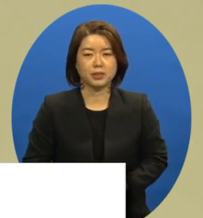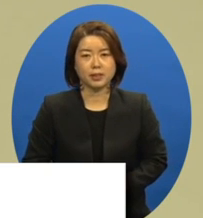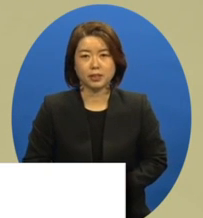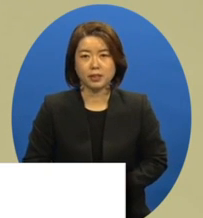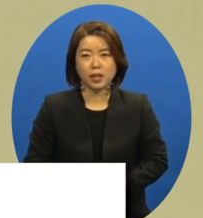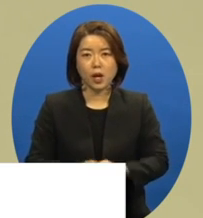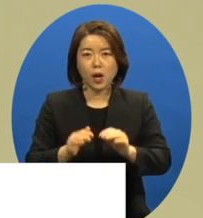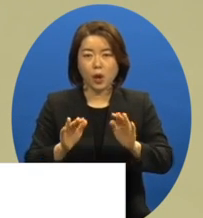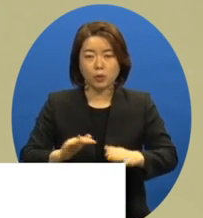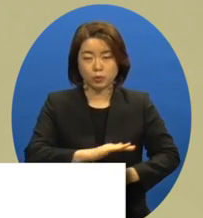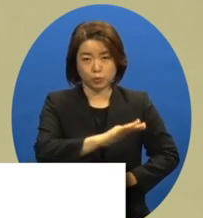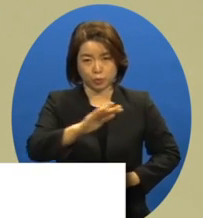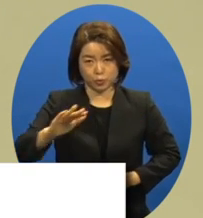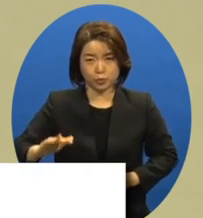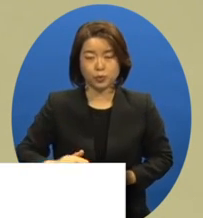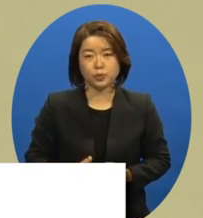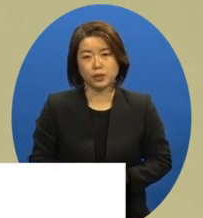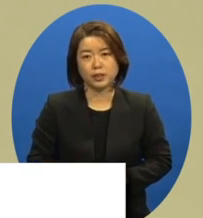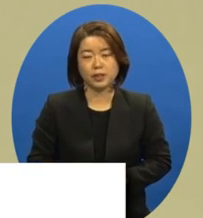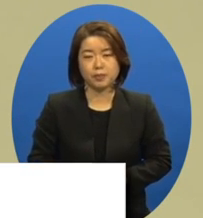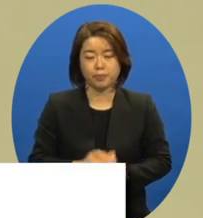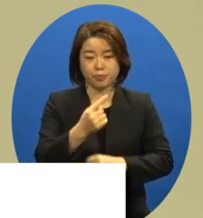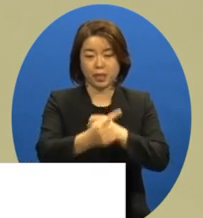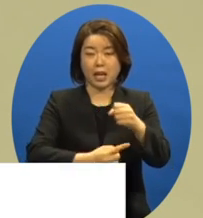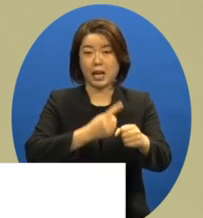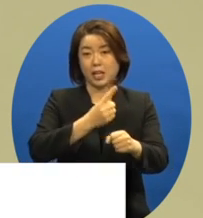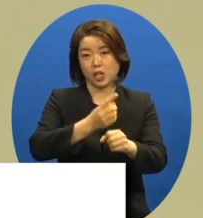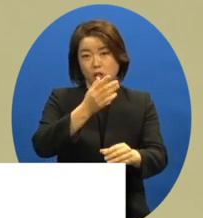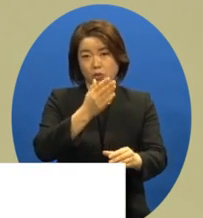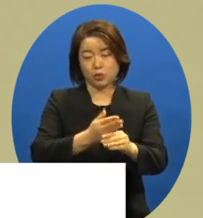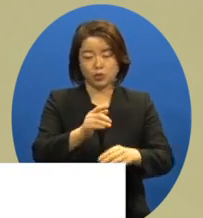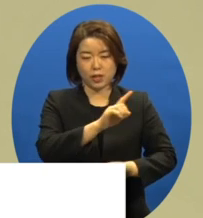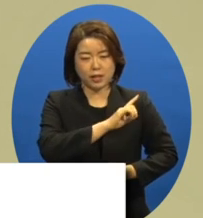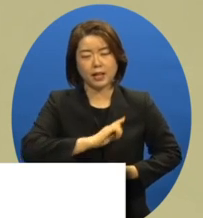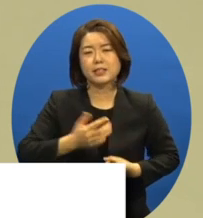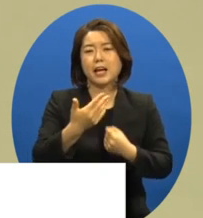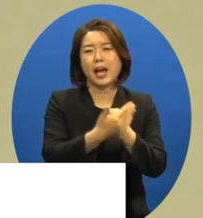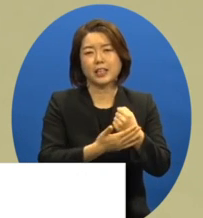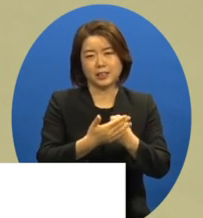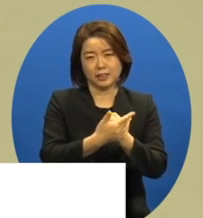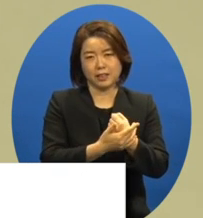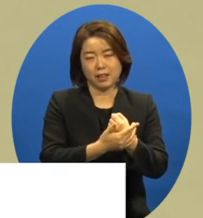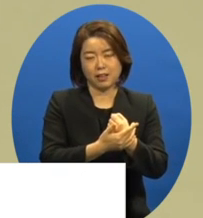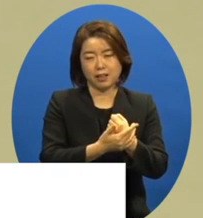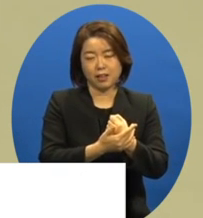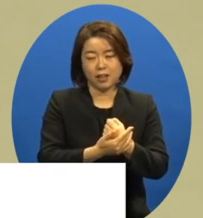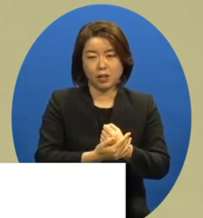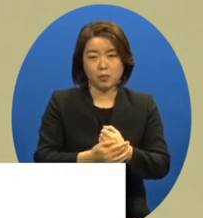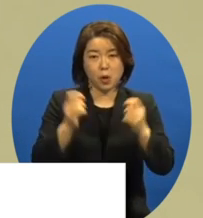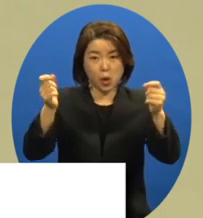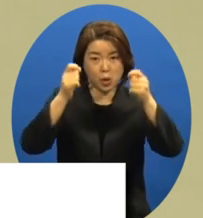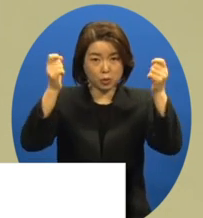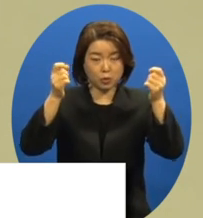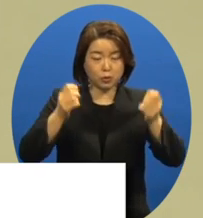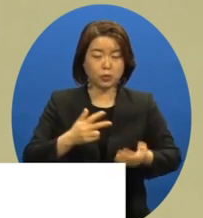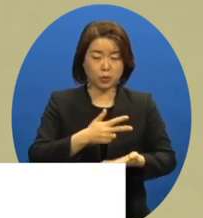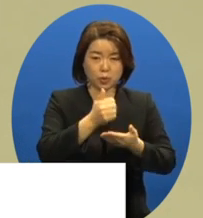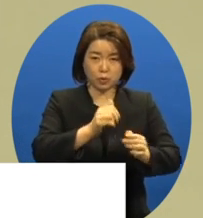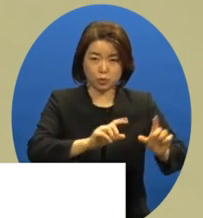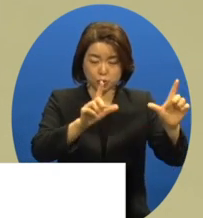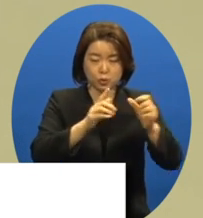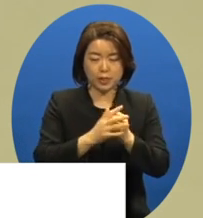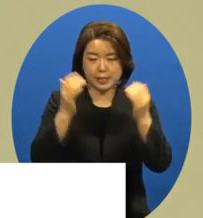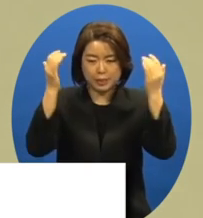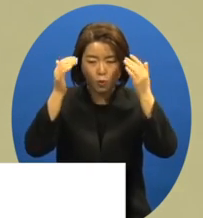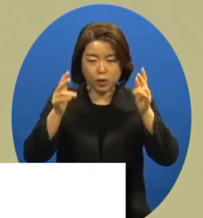우리가 1년 중에 가장 은혜로운 그런 종려주일 또 고난주간